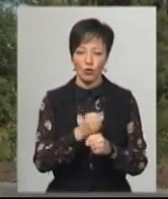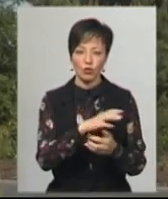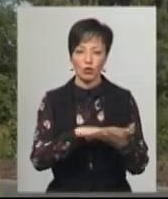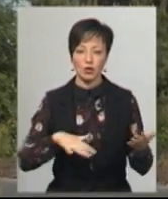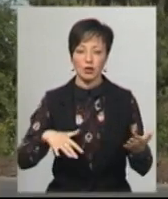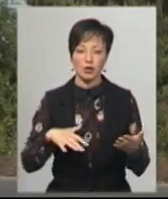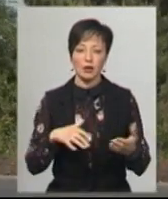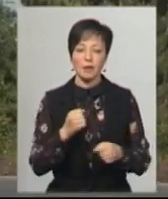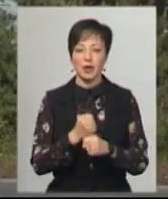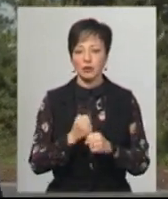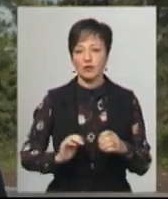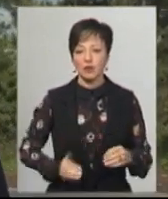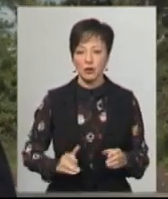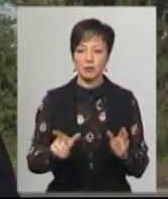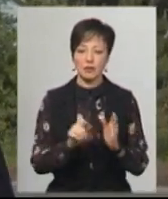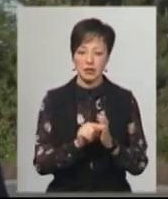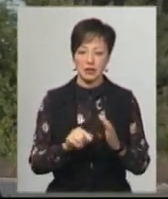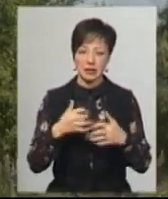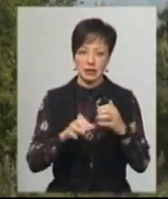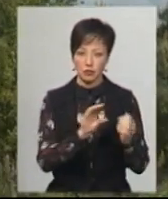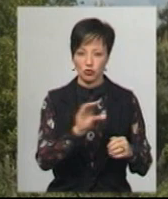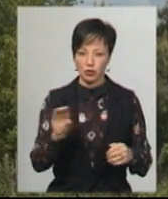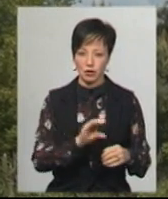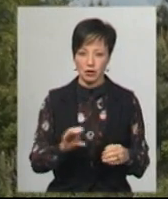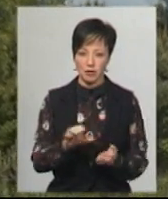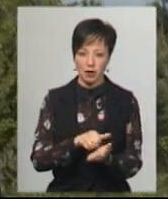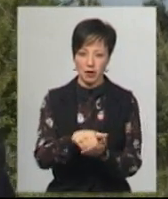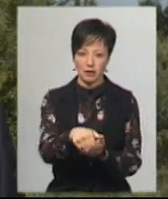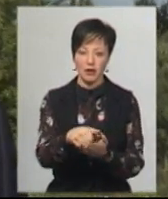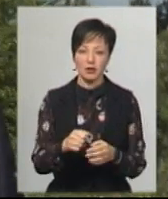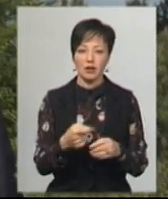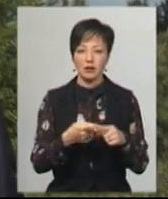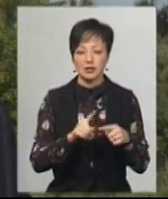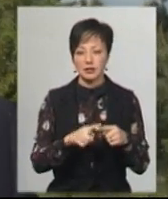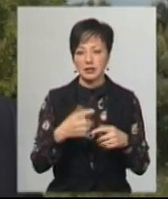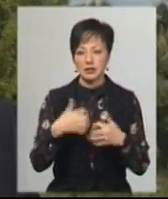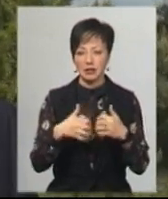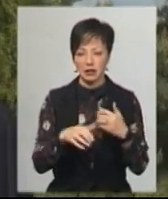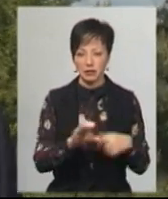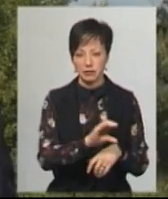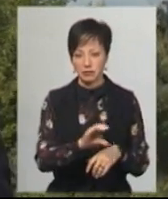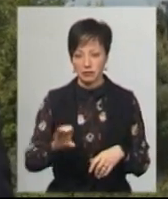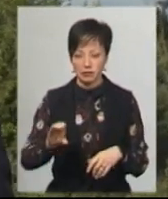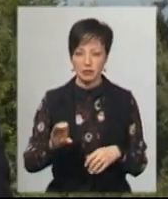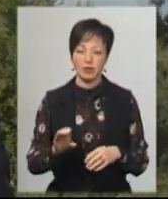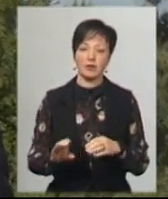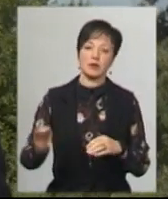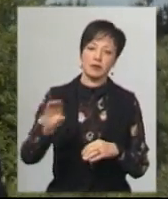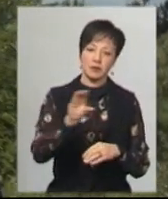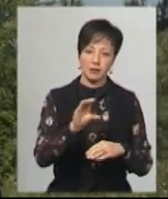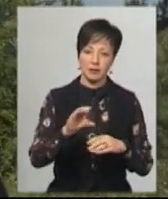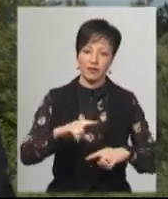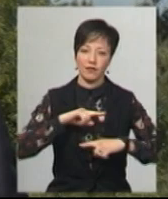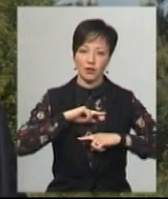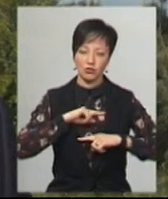Працюють вже підрядники з середніми шарами асфальтобетону. Ми проходимо всю дорогу, спочатку йдемо в середніх шарах, для того, щоб потім вже піти фінальний,